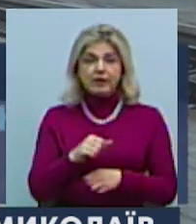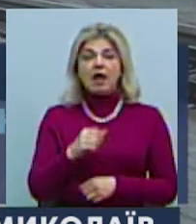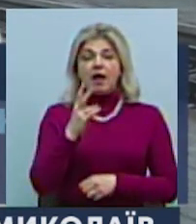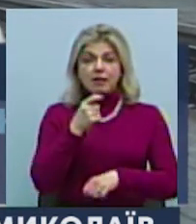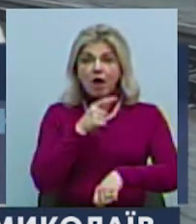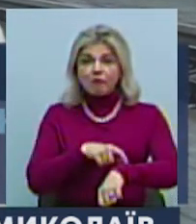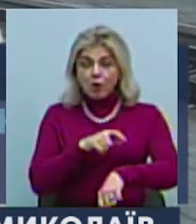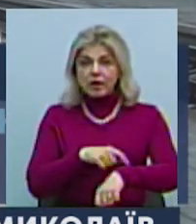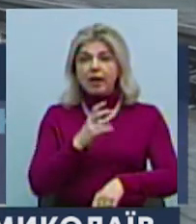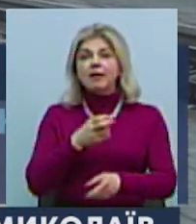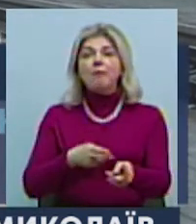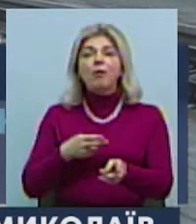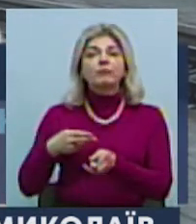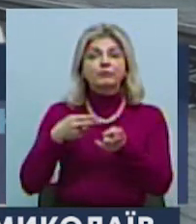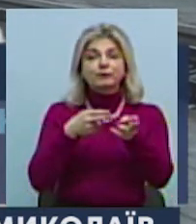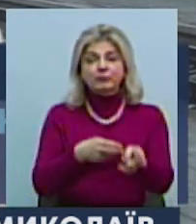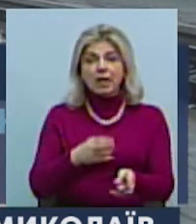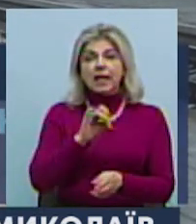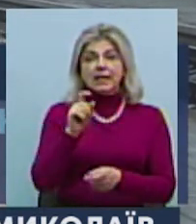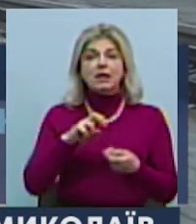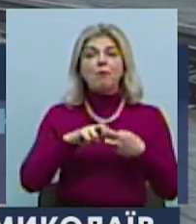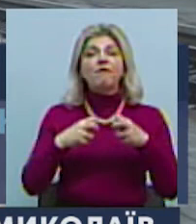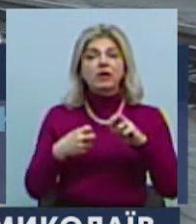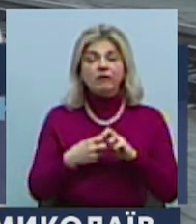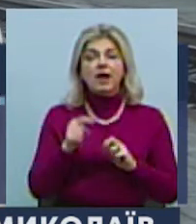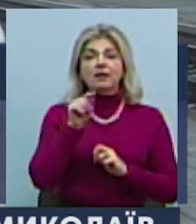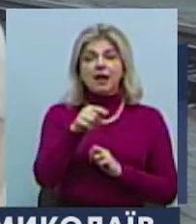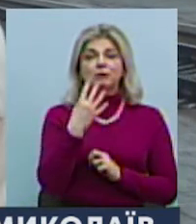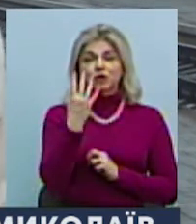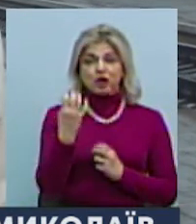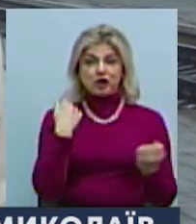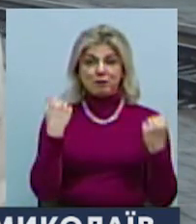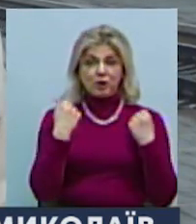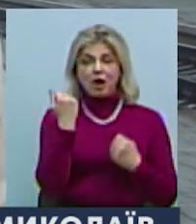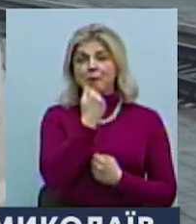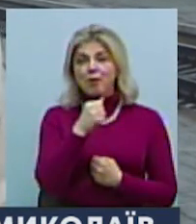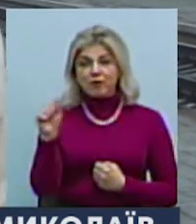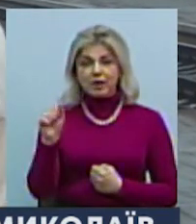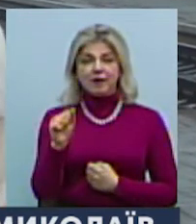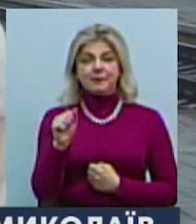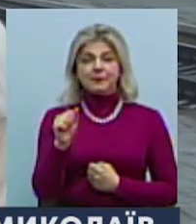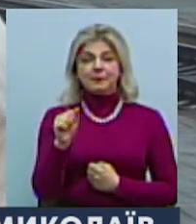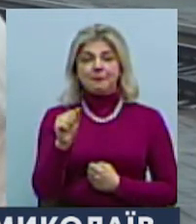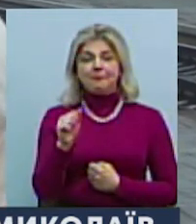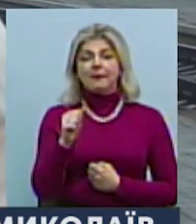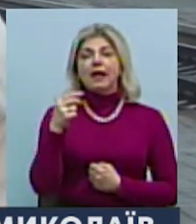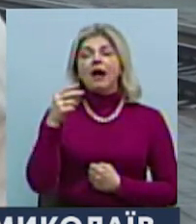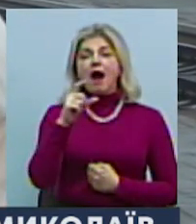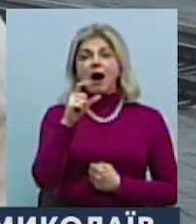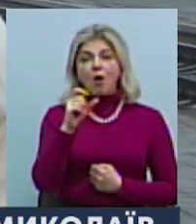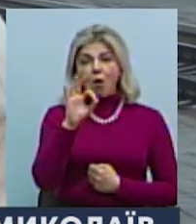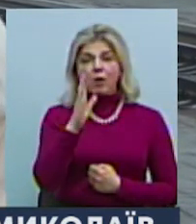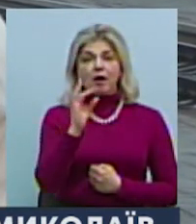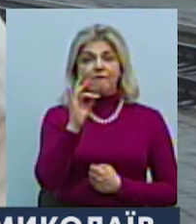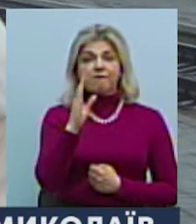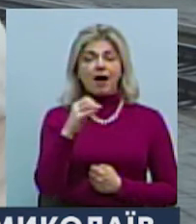на Миколаївський залізничний вокзал прибуде потяг з Івано-Франківська. У ньому 4 спортсмени – переможці ВАКО «Карловац» Open 2019.